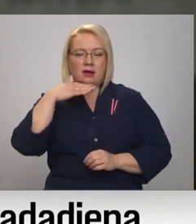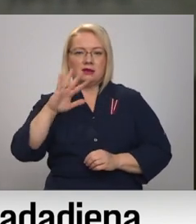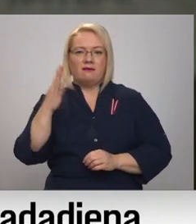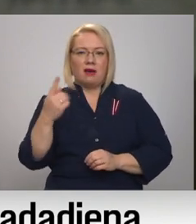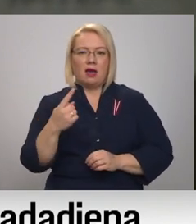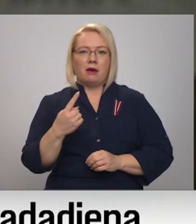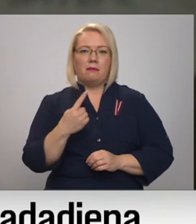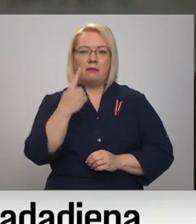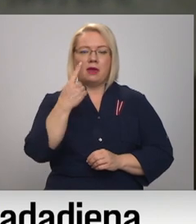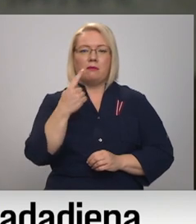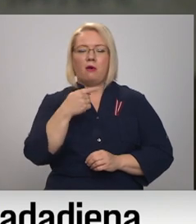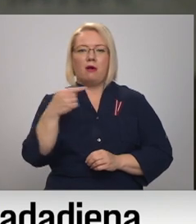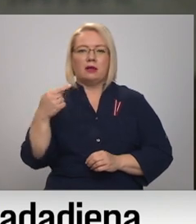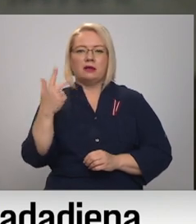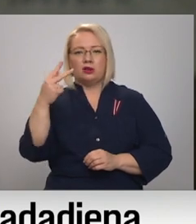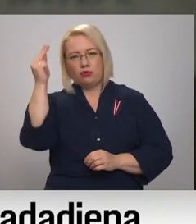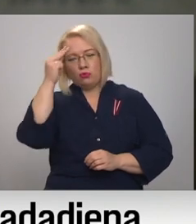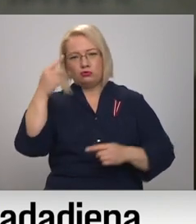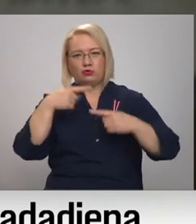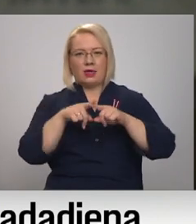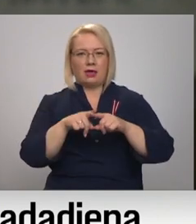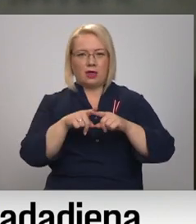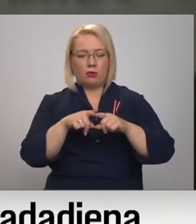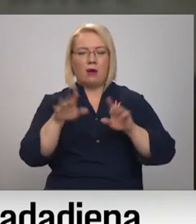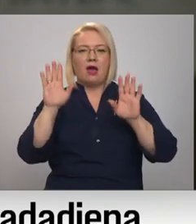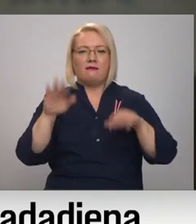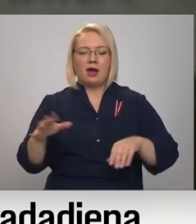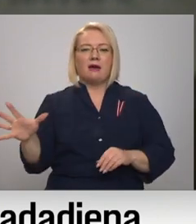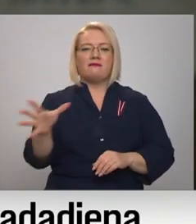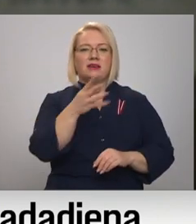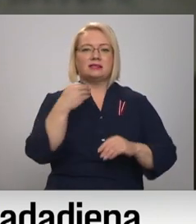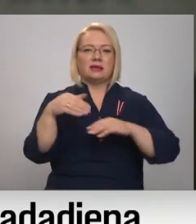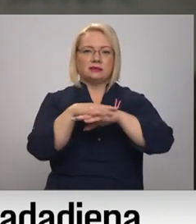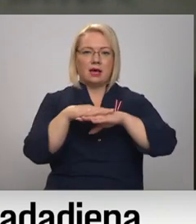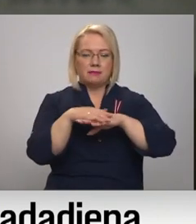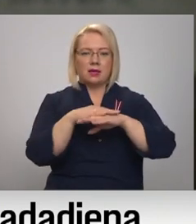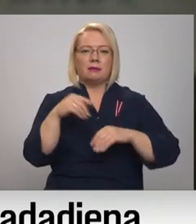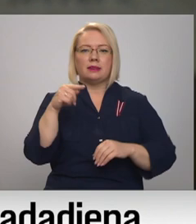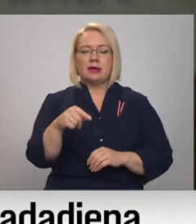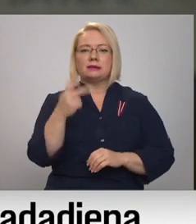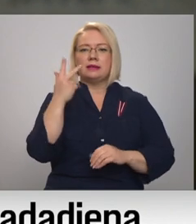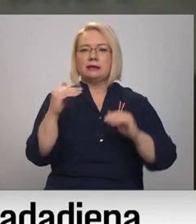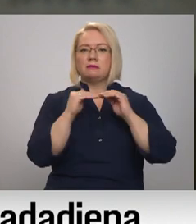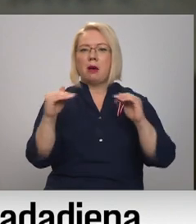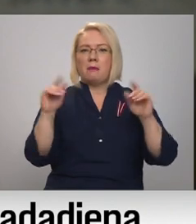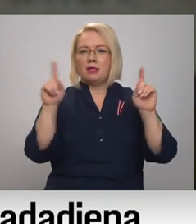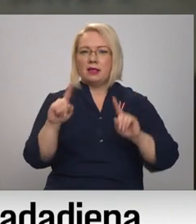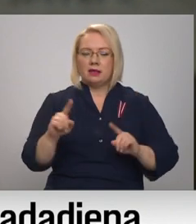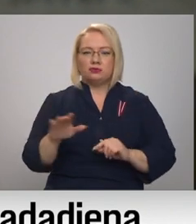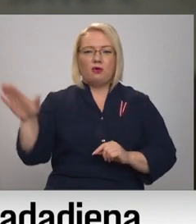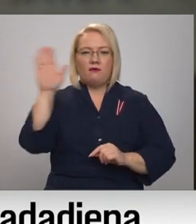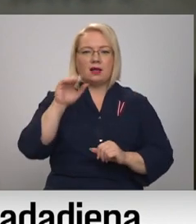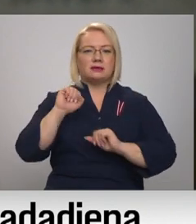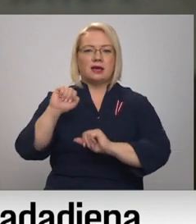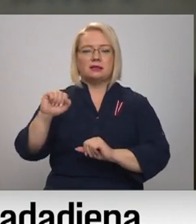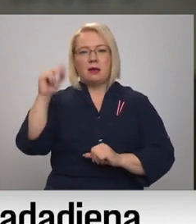un 2. 3. kursu tehnikumos. Tātad mēs varam visai sabiedrībai šīs trīs pamatlietas, kuras mēs valsts aizsardzības